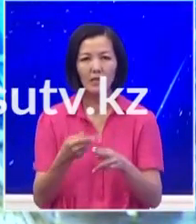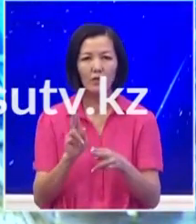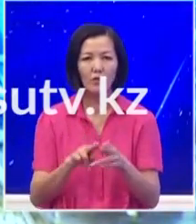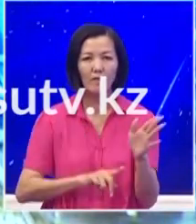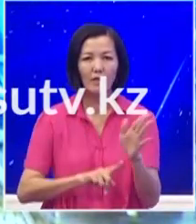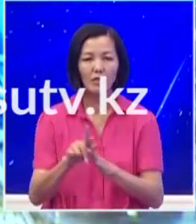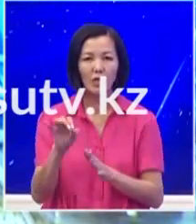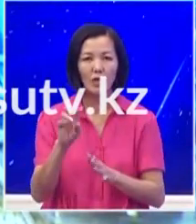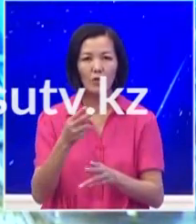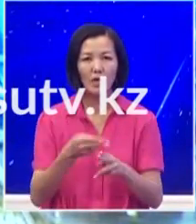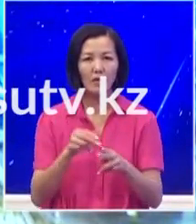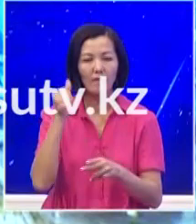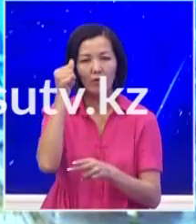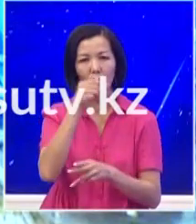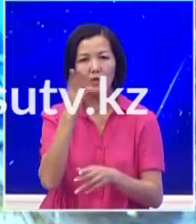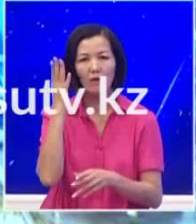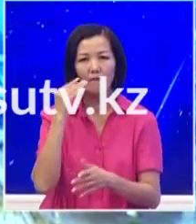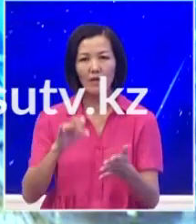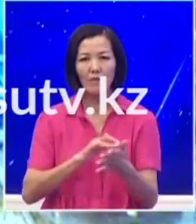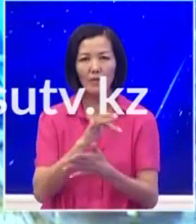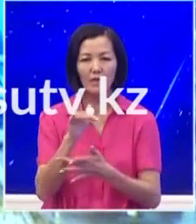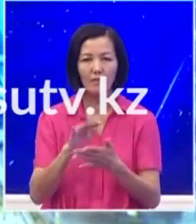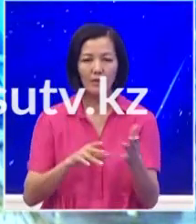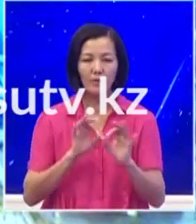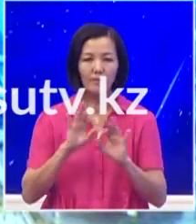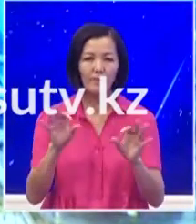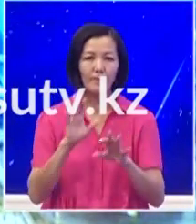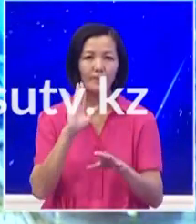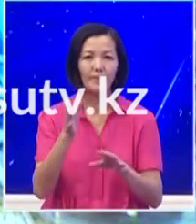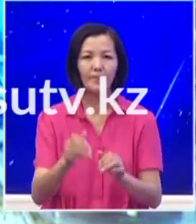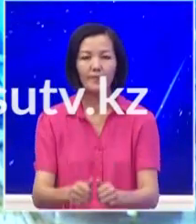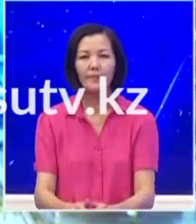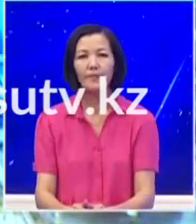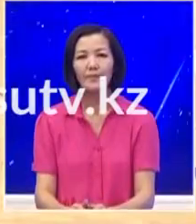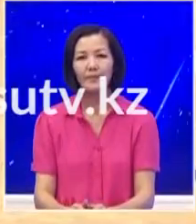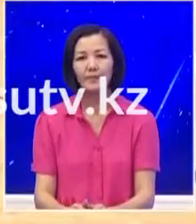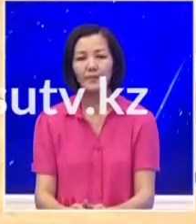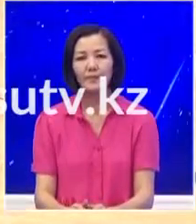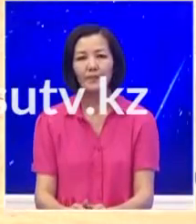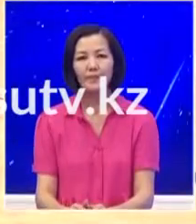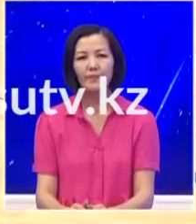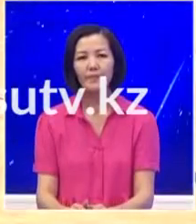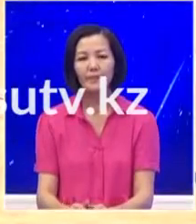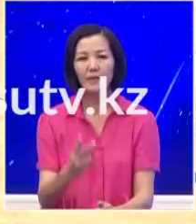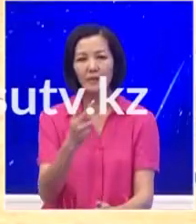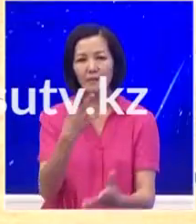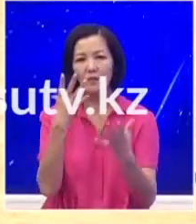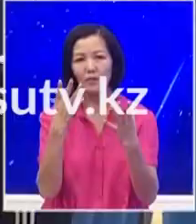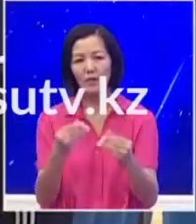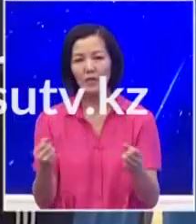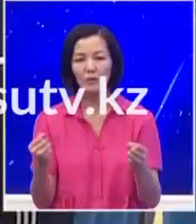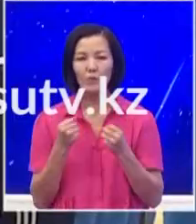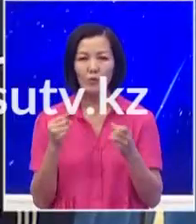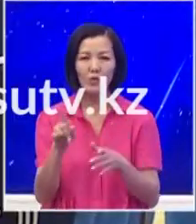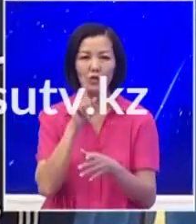состоится которое в начале июля этого года в Алматы. Продолжит Лилия Штогрина. В течение 2 дней во дворце спорта